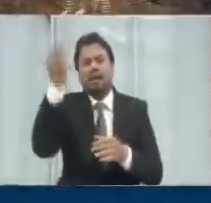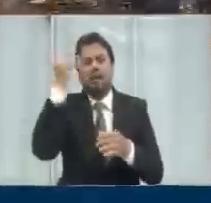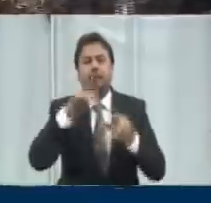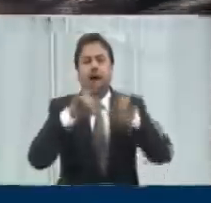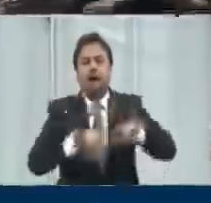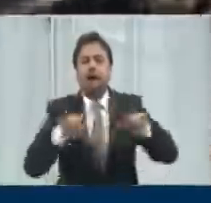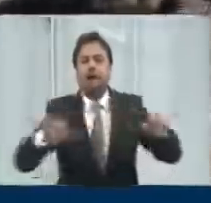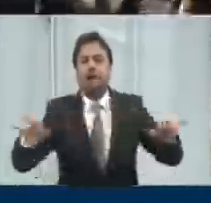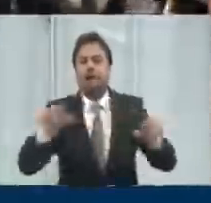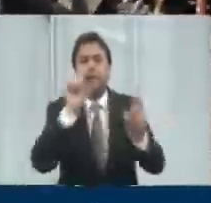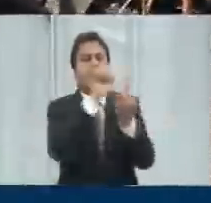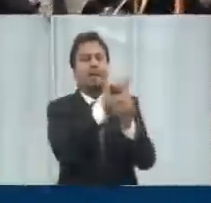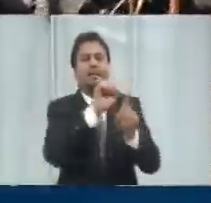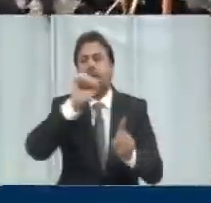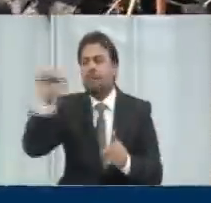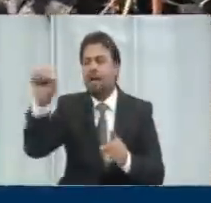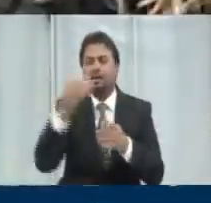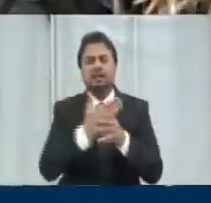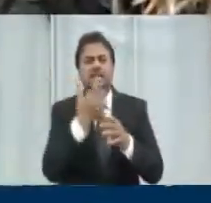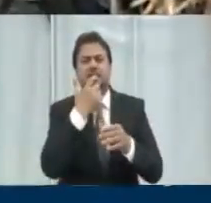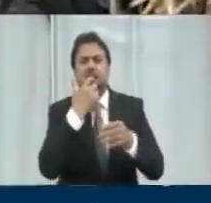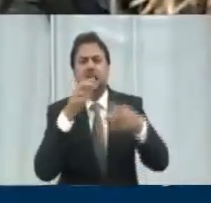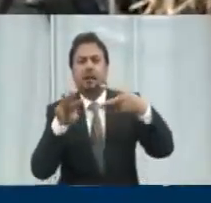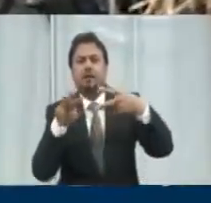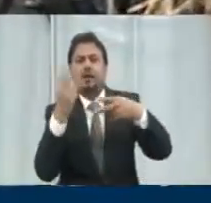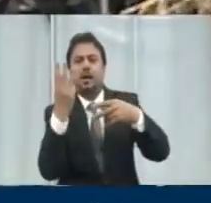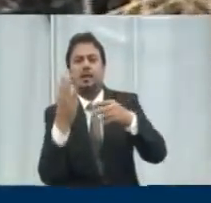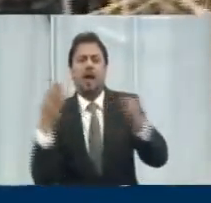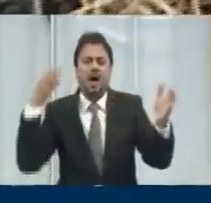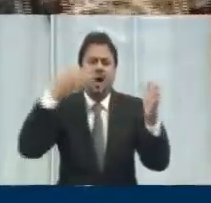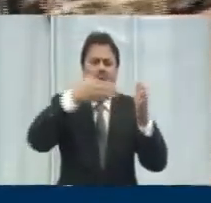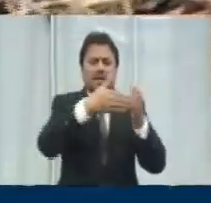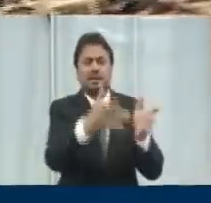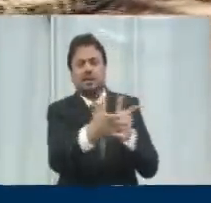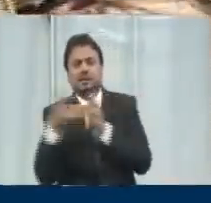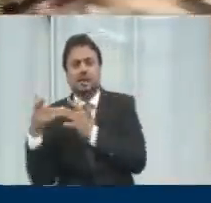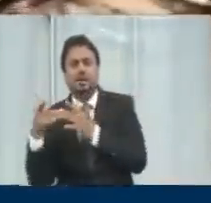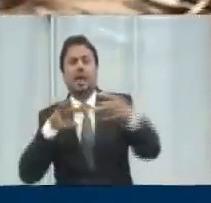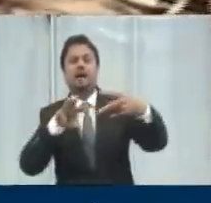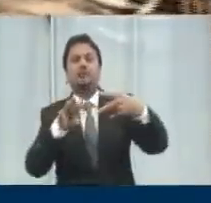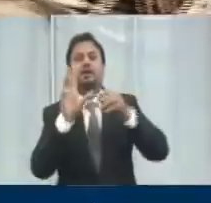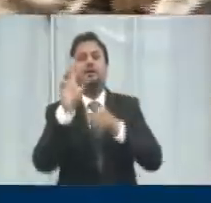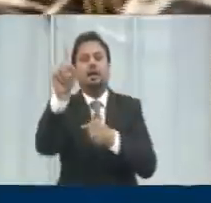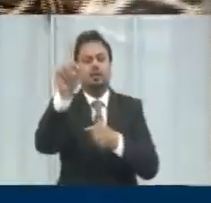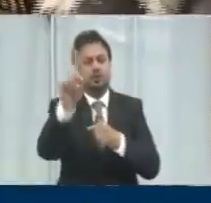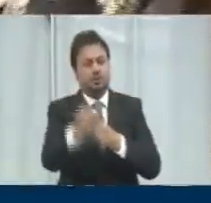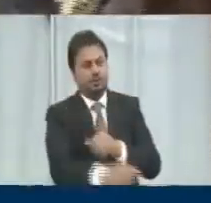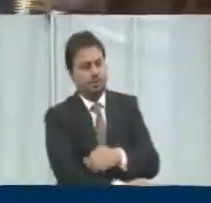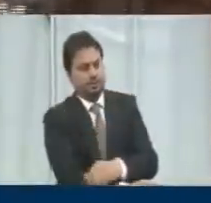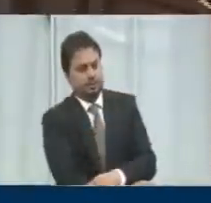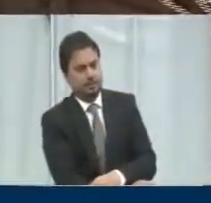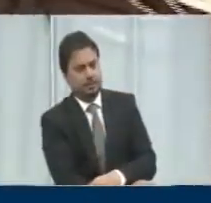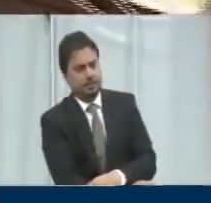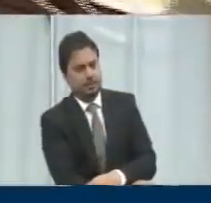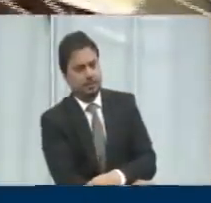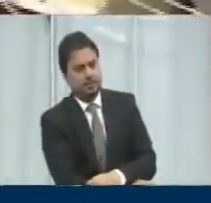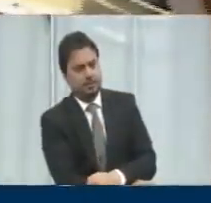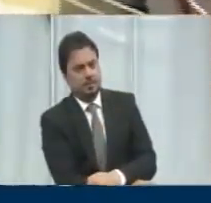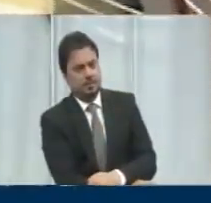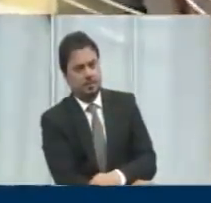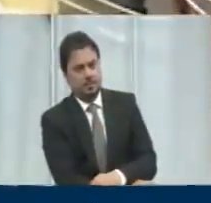قاعدة عسكرية منذ عام 2003 حتى انسحابها عام 2011.